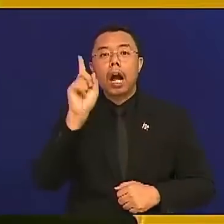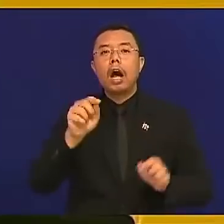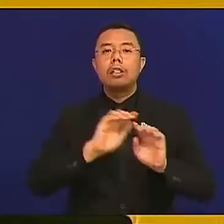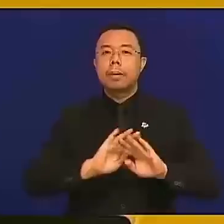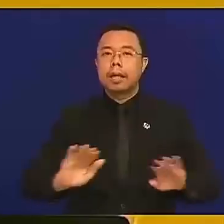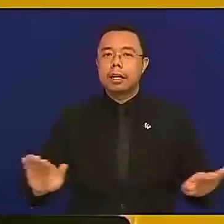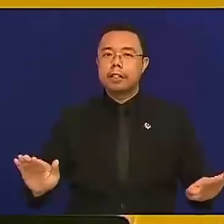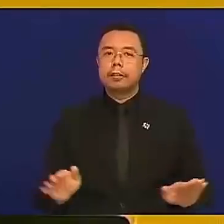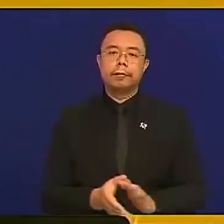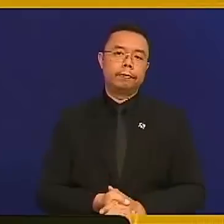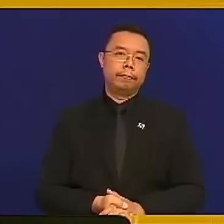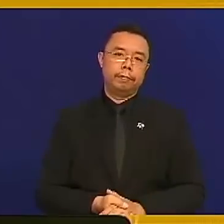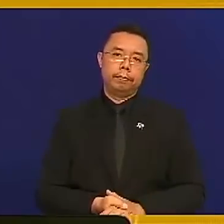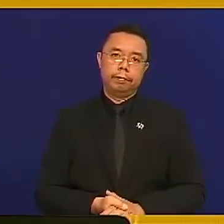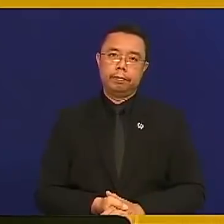beres.